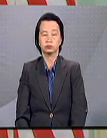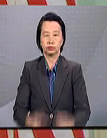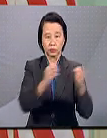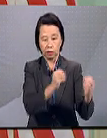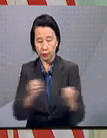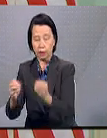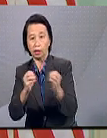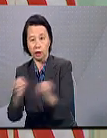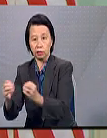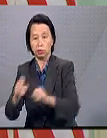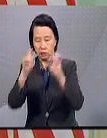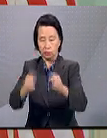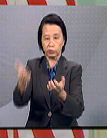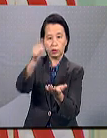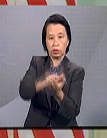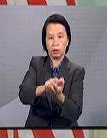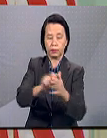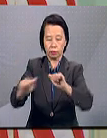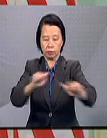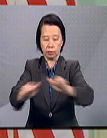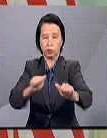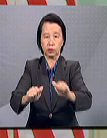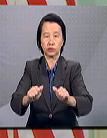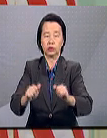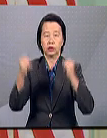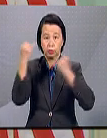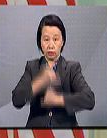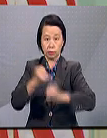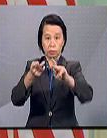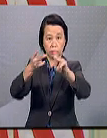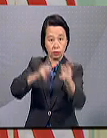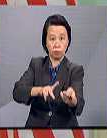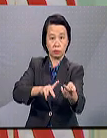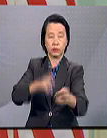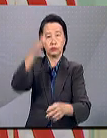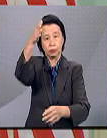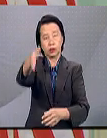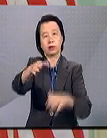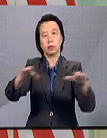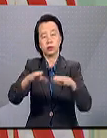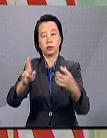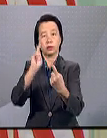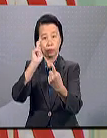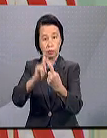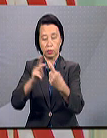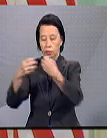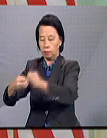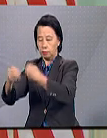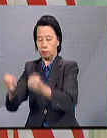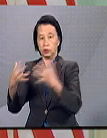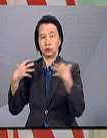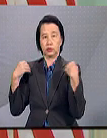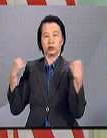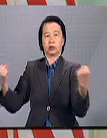Penganjur juga perlu melaporkan aktiviti ibadah korban yang akan dijalankan kepada pejabat